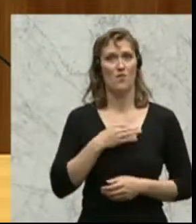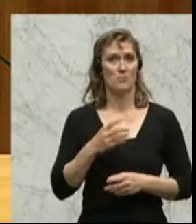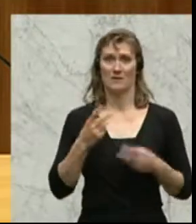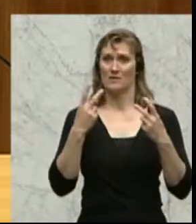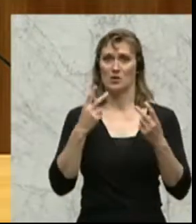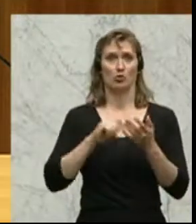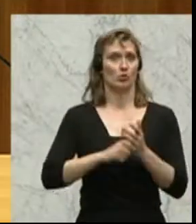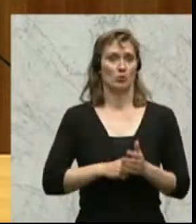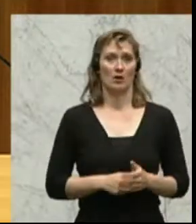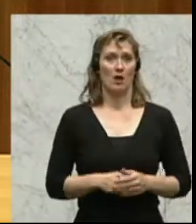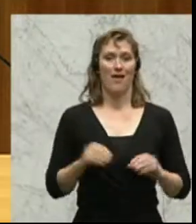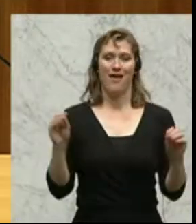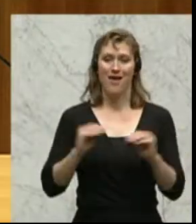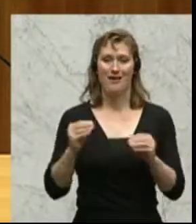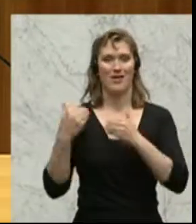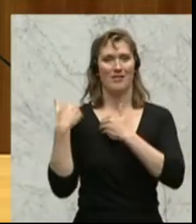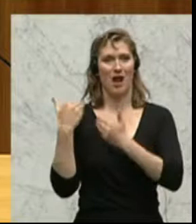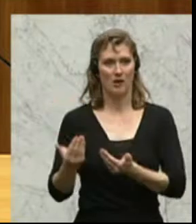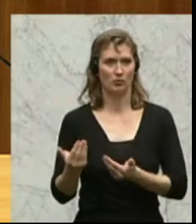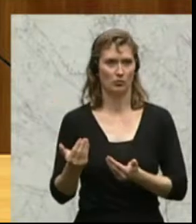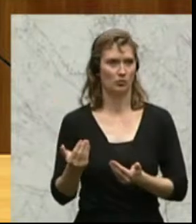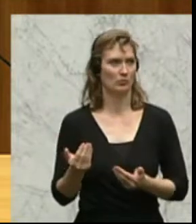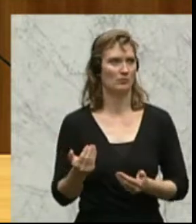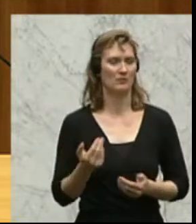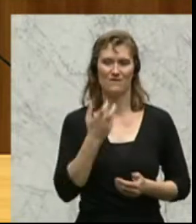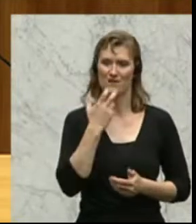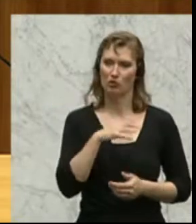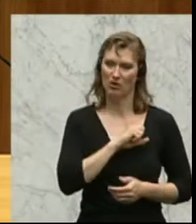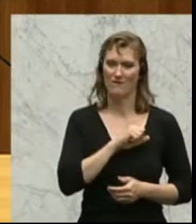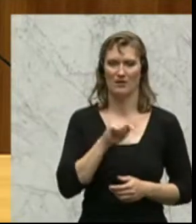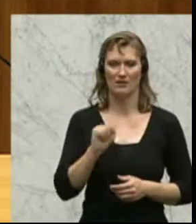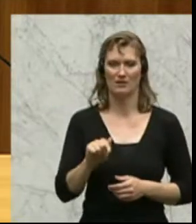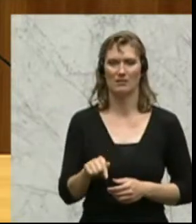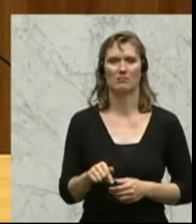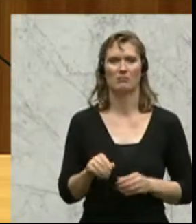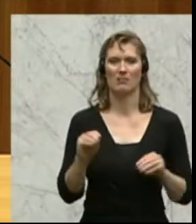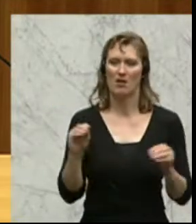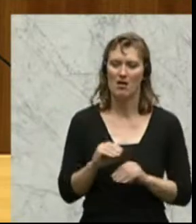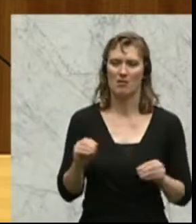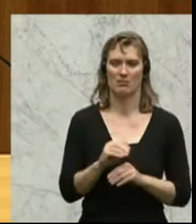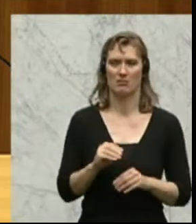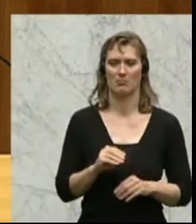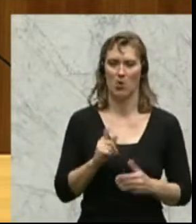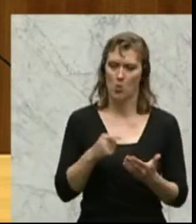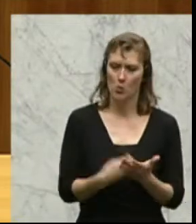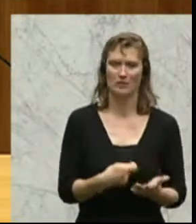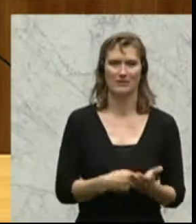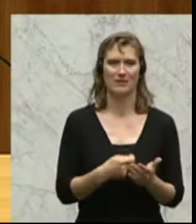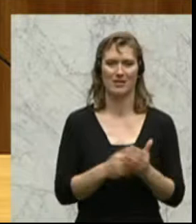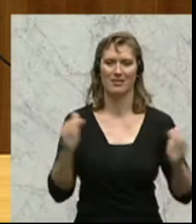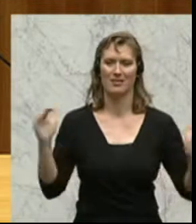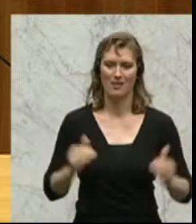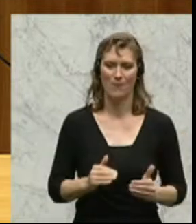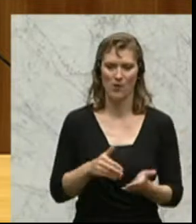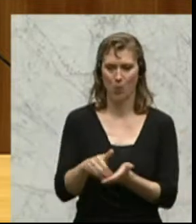echten Entlastung zu kommen, wenn wir es auch schaffen, hier tatsächlich diese Kostendämpfung auf der Ausgabenseite